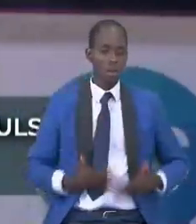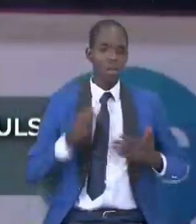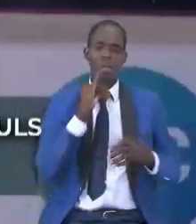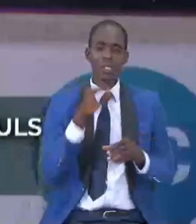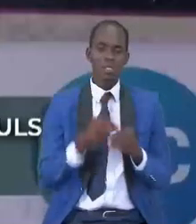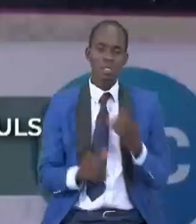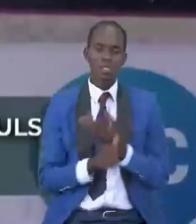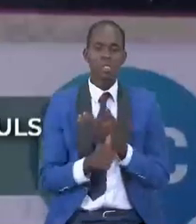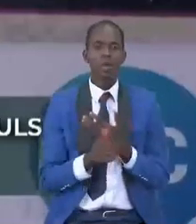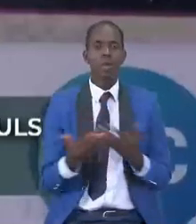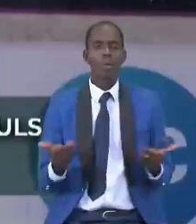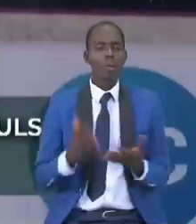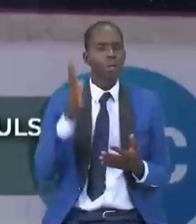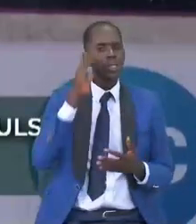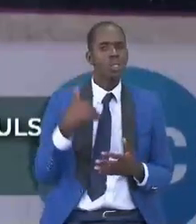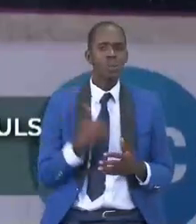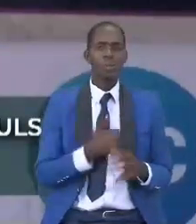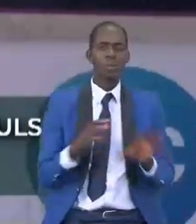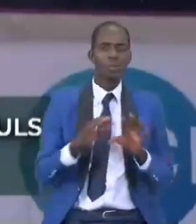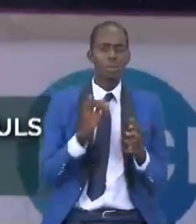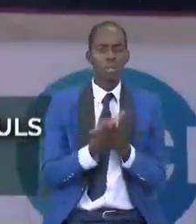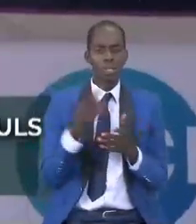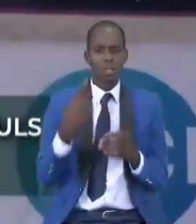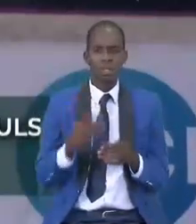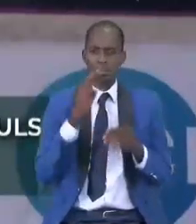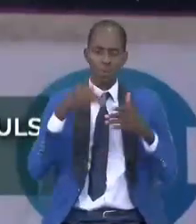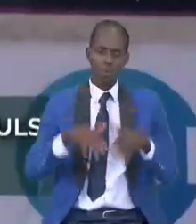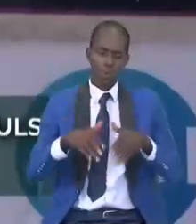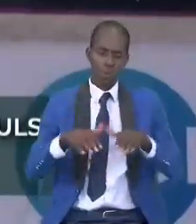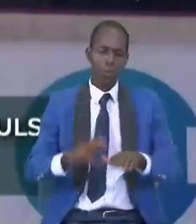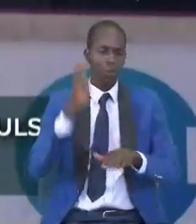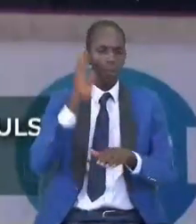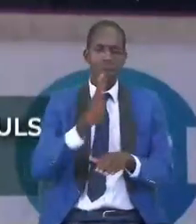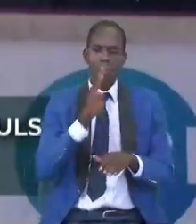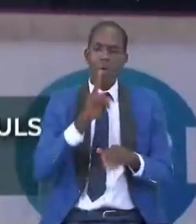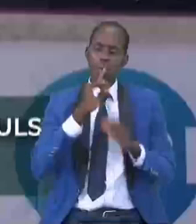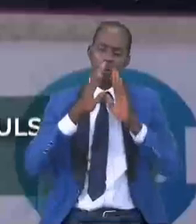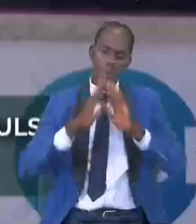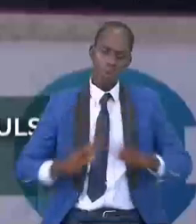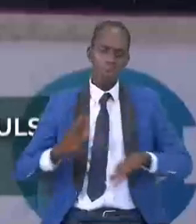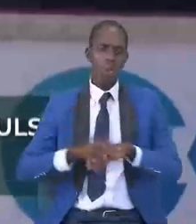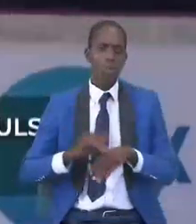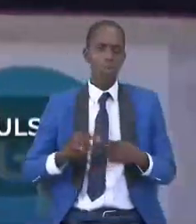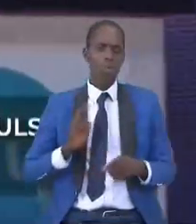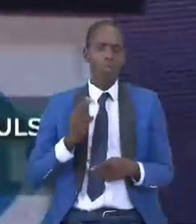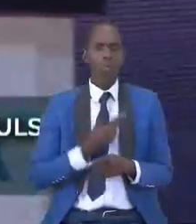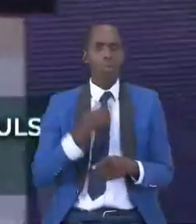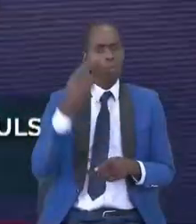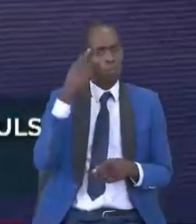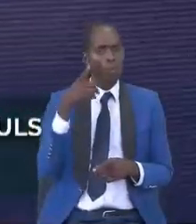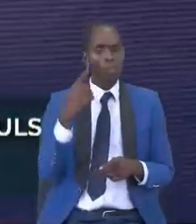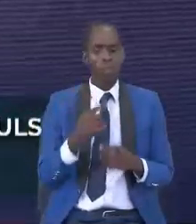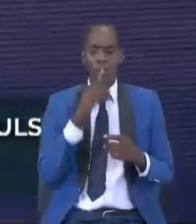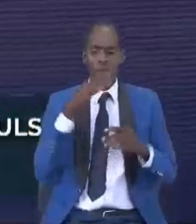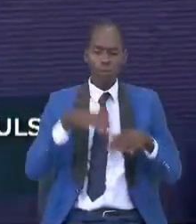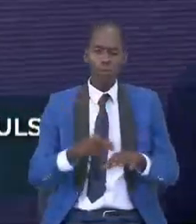ferons-nous pour que la mer se calme envers nous? Car la mer était de plus en plus orageuse. Verset suivant,